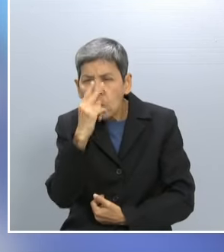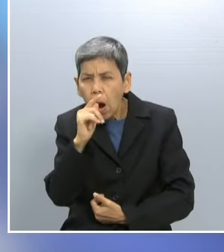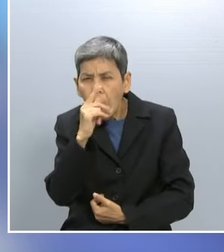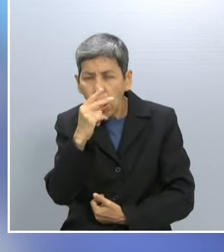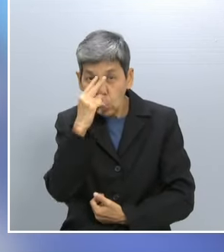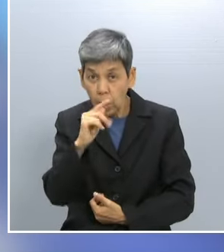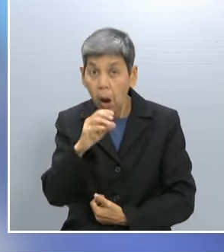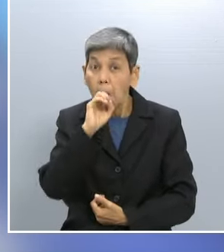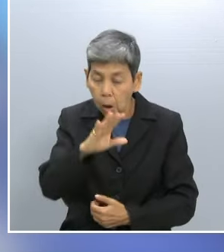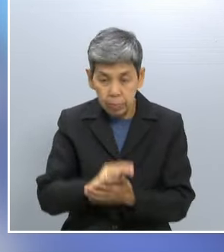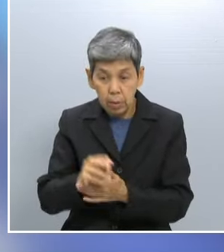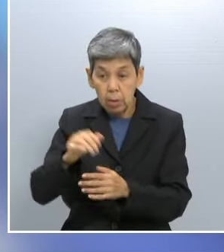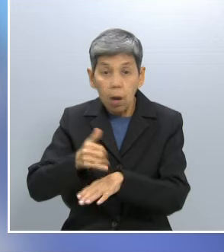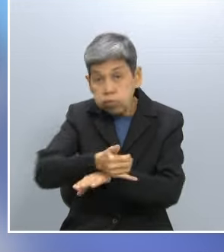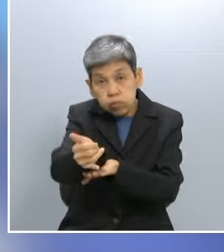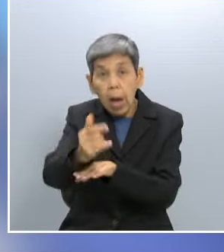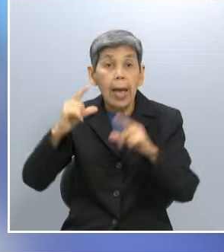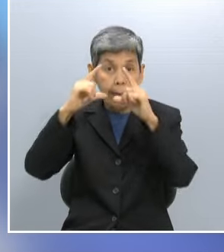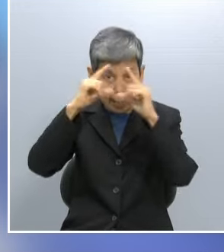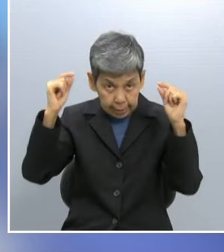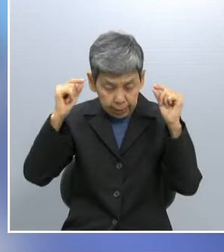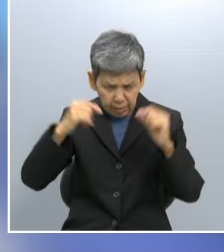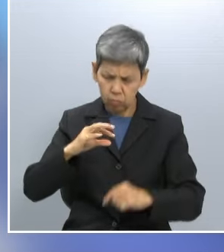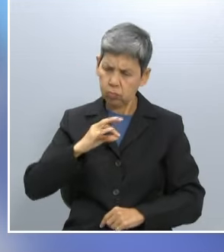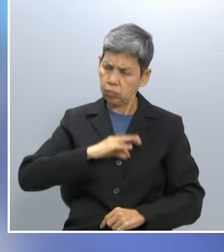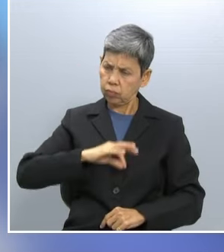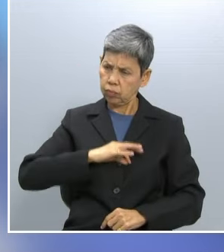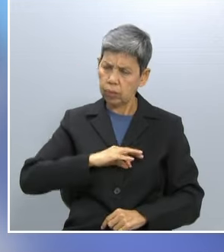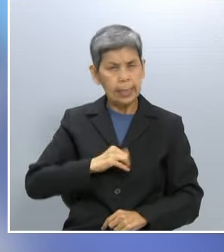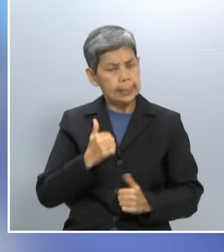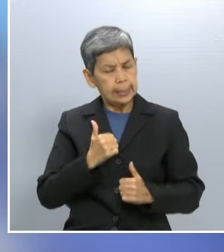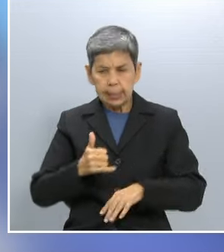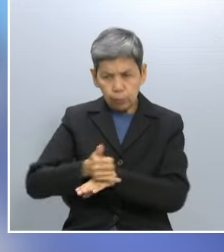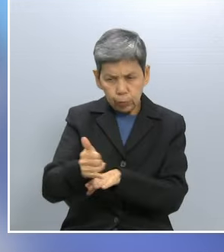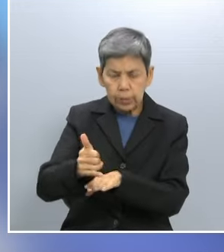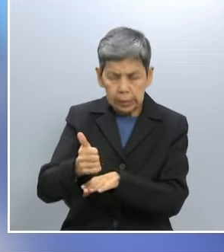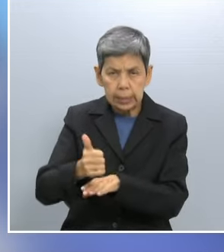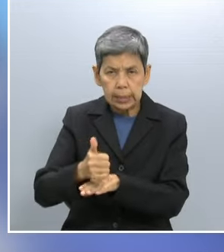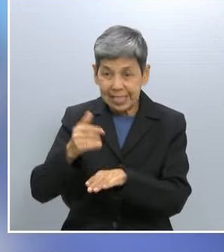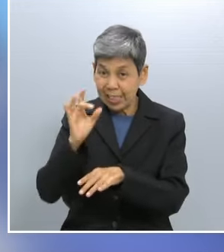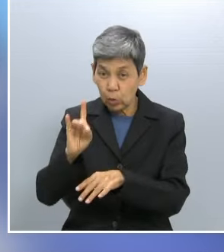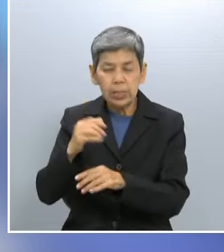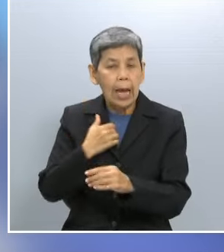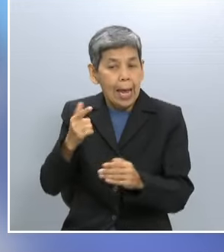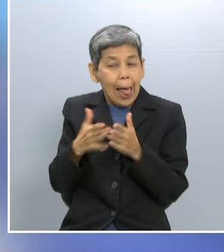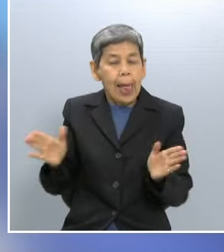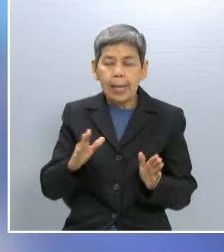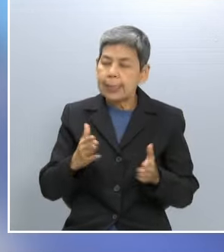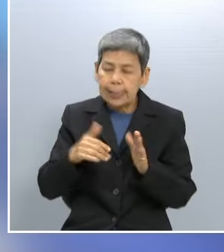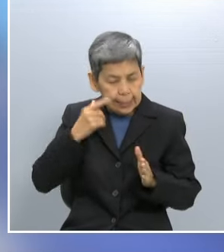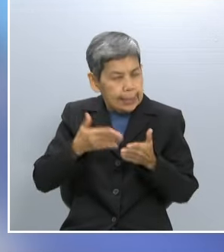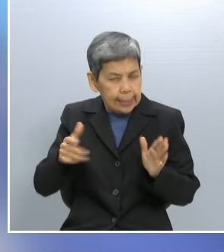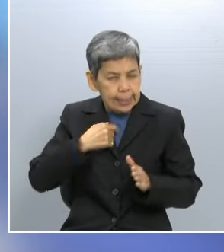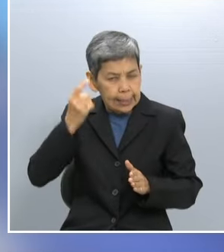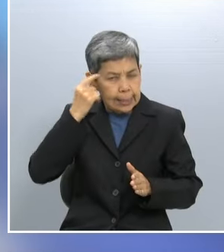ที่ข่าวระบุว่านุ่นลงรถแล้วขึ้นแท็กซี่ก็รู้สึกดีใจนะครับที่นุ่นเองจะเลิกกับผู้ชายคนนี้